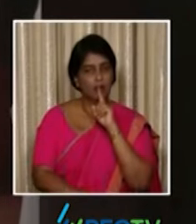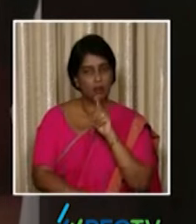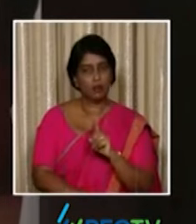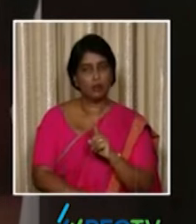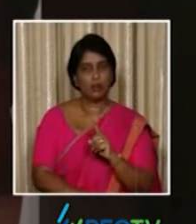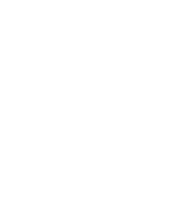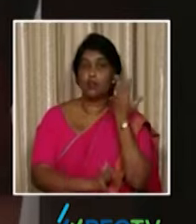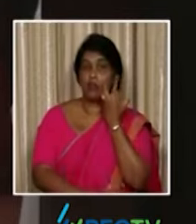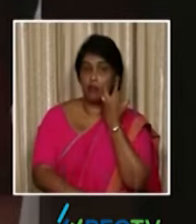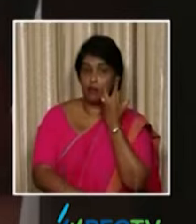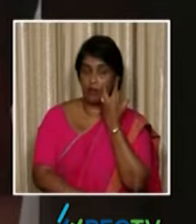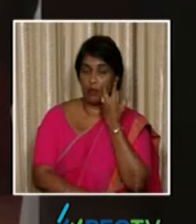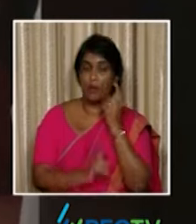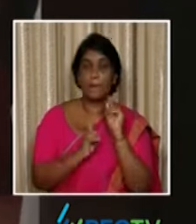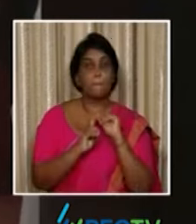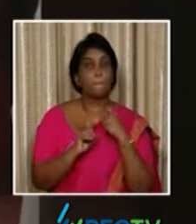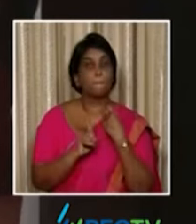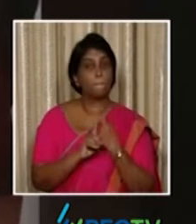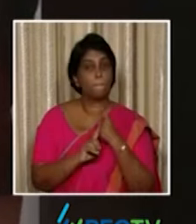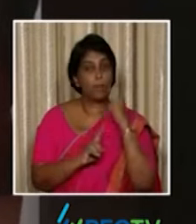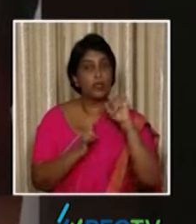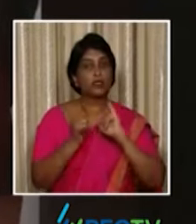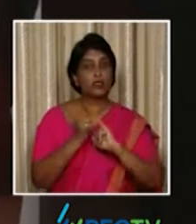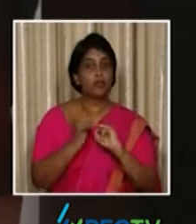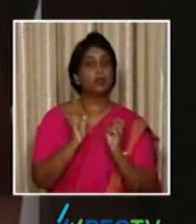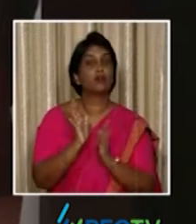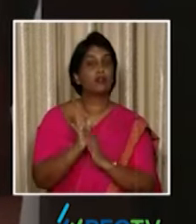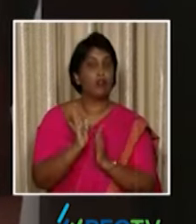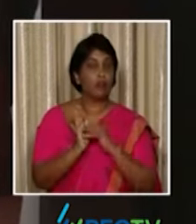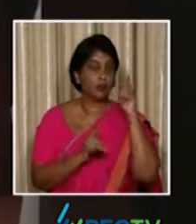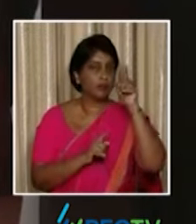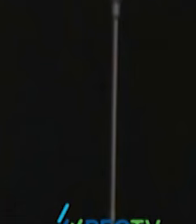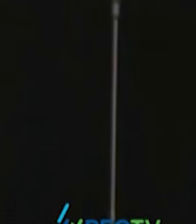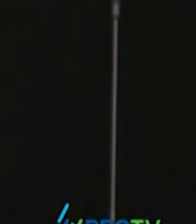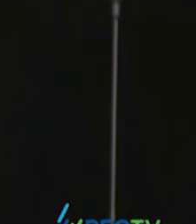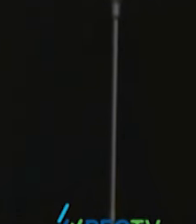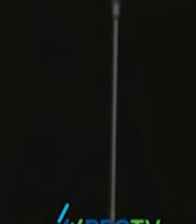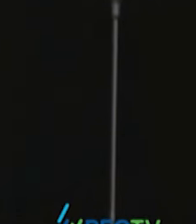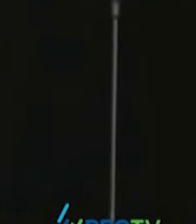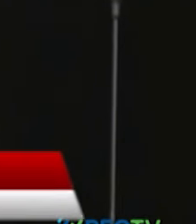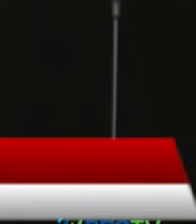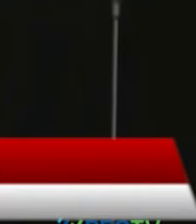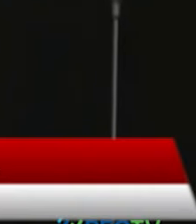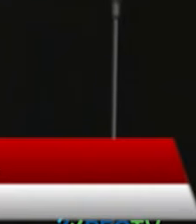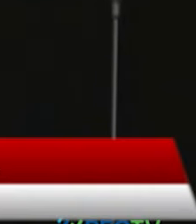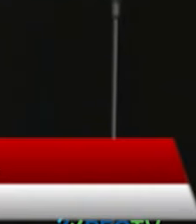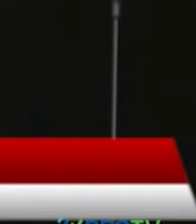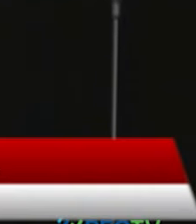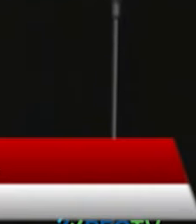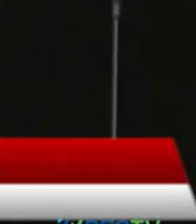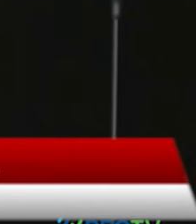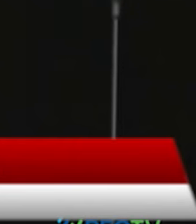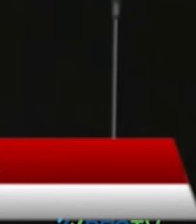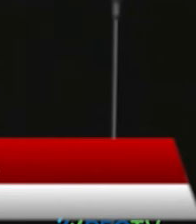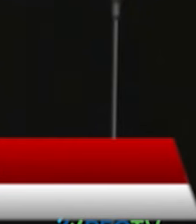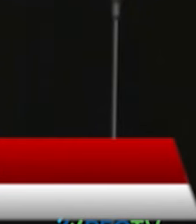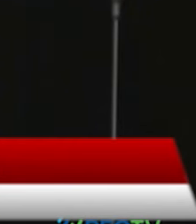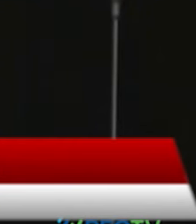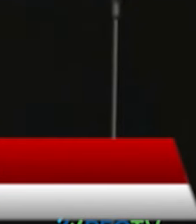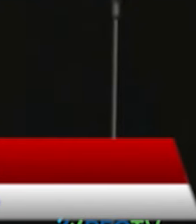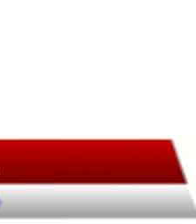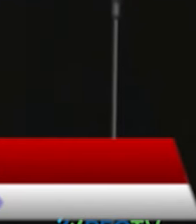සවුත් අප්‍රිකා වලටත් පකිස්තාන් වලටත් ඉන්න ඉන්ටරිම් කමිටිස් කියන එක මම මතක් කරන්නට කැමතියි. විගණනයක් කළා මේ රටේ විගණනේ